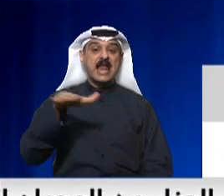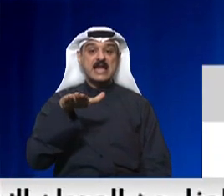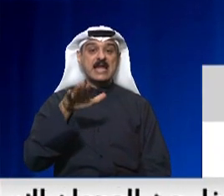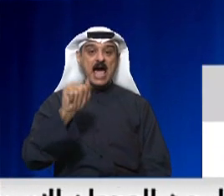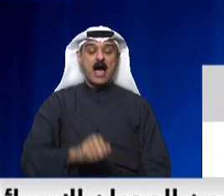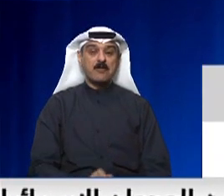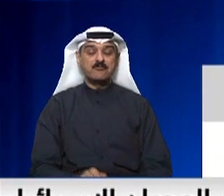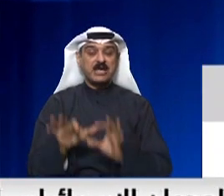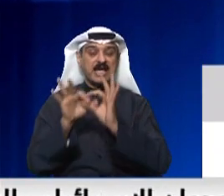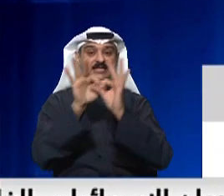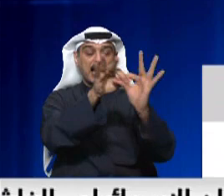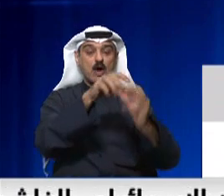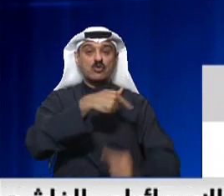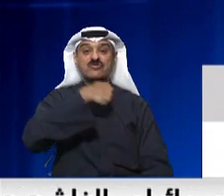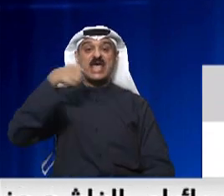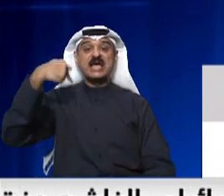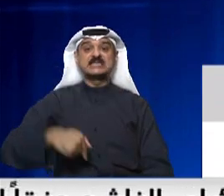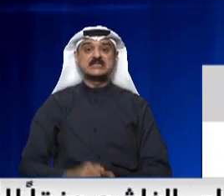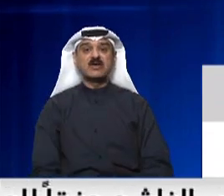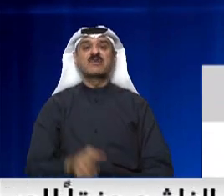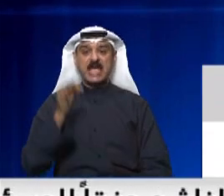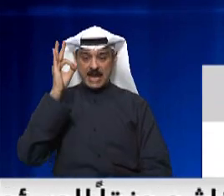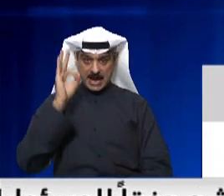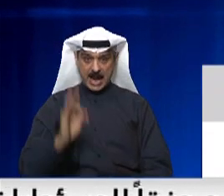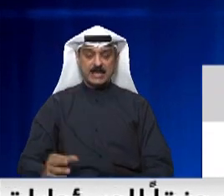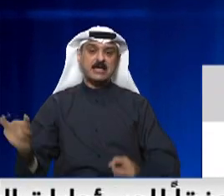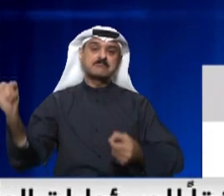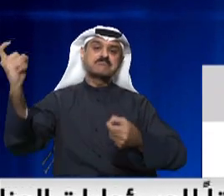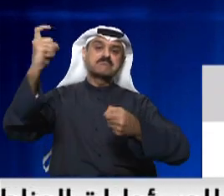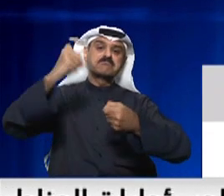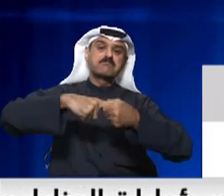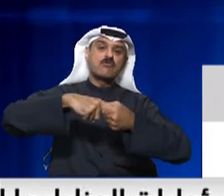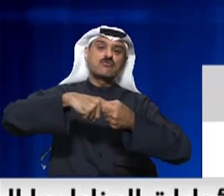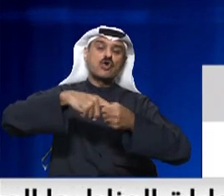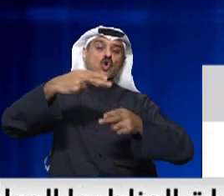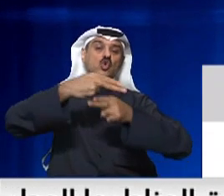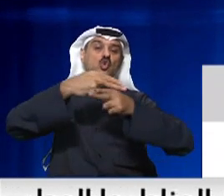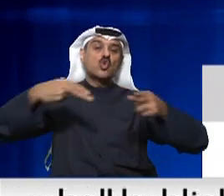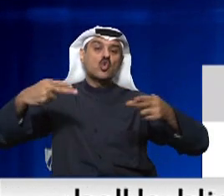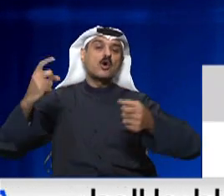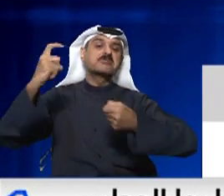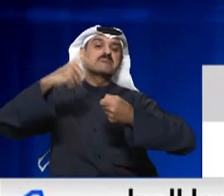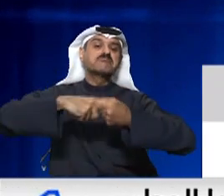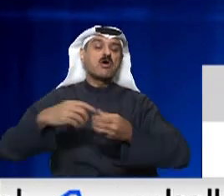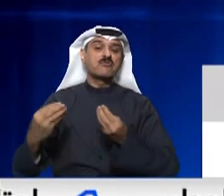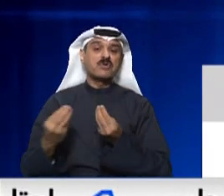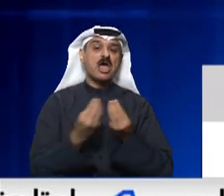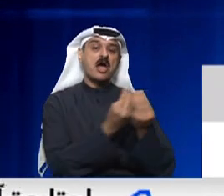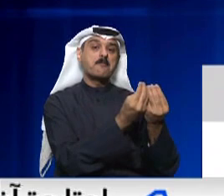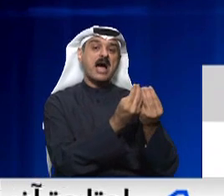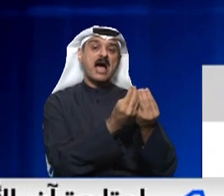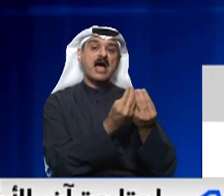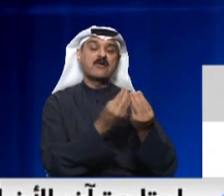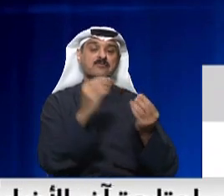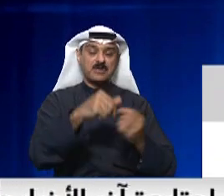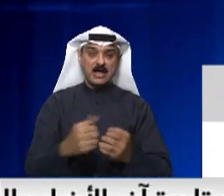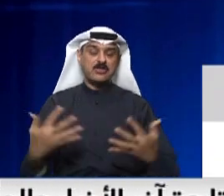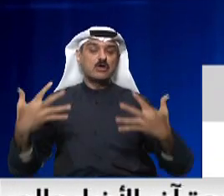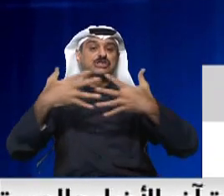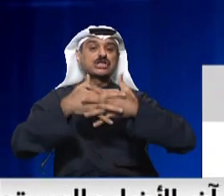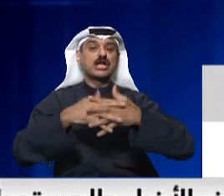تشانغ مينغ، أكد أن انضمام دولة الكويت كشريك للحوار من شأنه تحقيق الأهداف الرئيسية